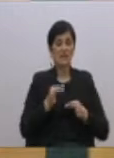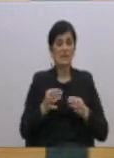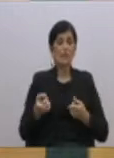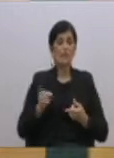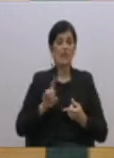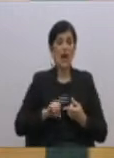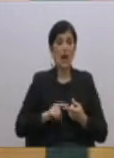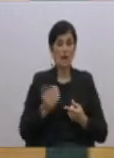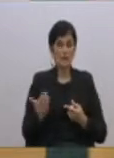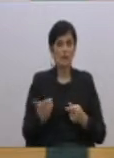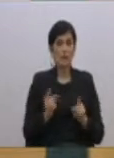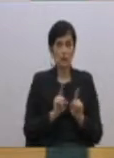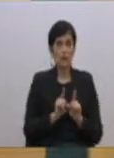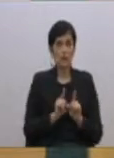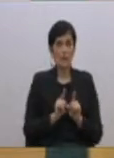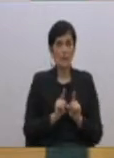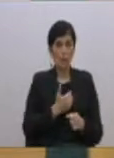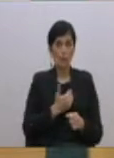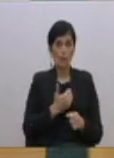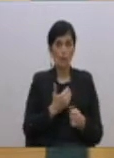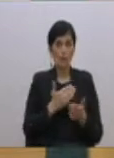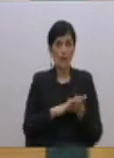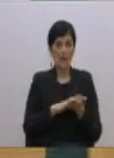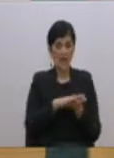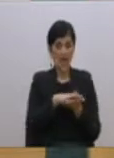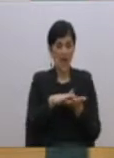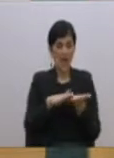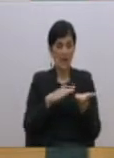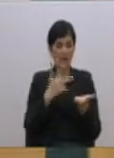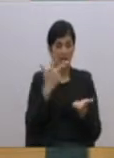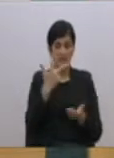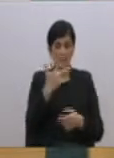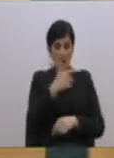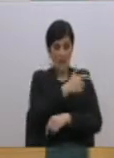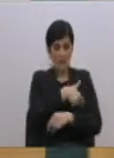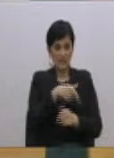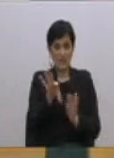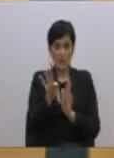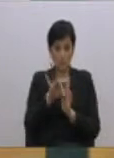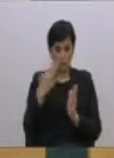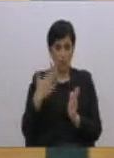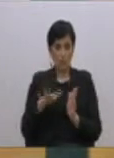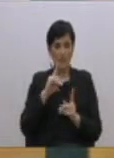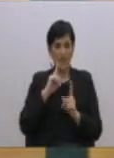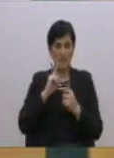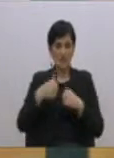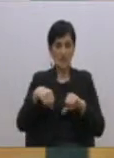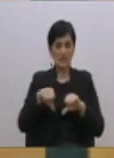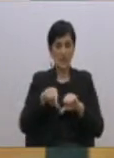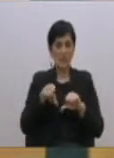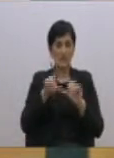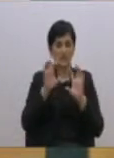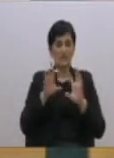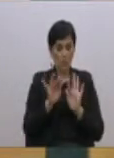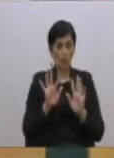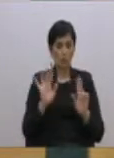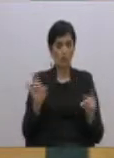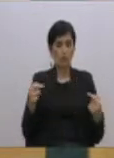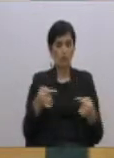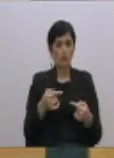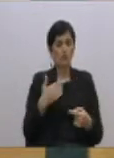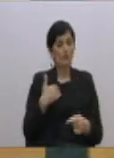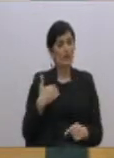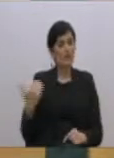დაკავშირებითაც, ისევე როგორც ჩვენი სამი წევრი უკვე არჩეულია საბჭოში, ეს საკანონმდებლო ცვლილებებიც ამოქმედდება